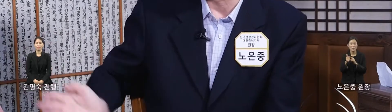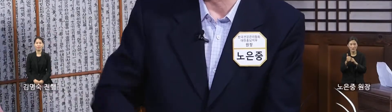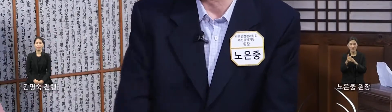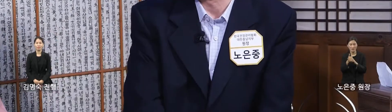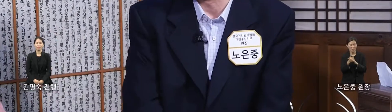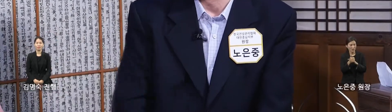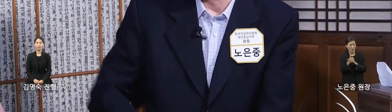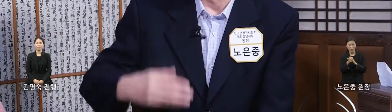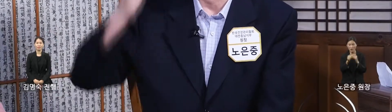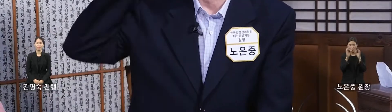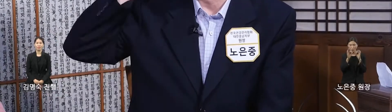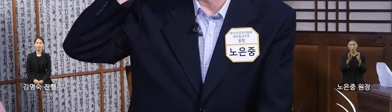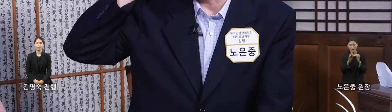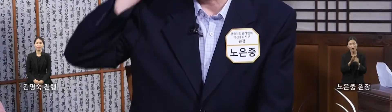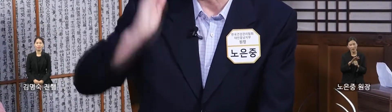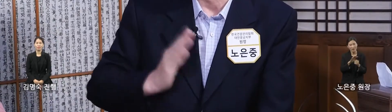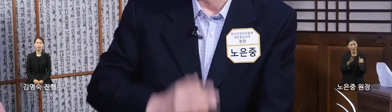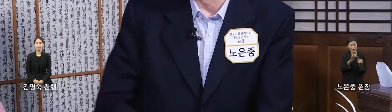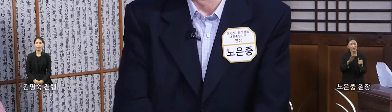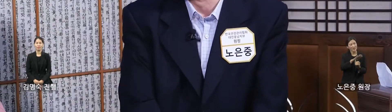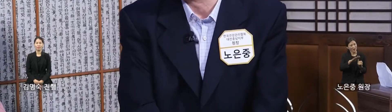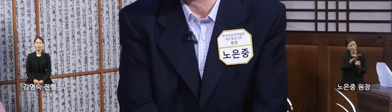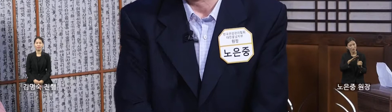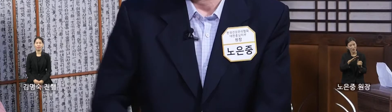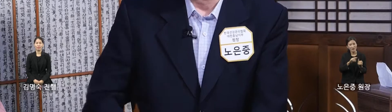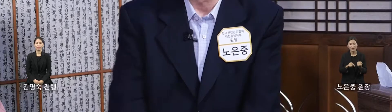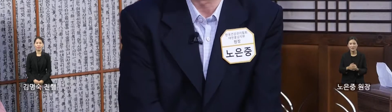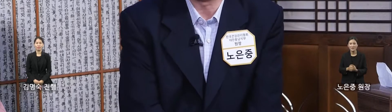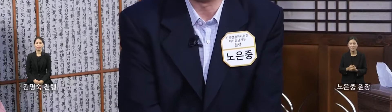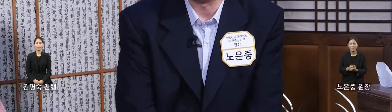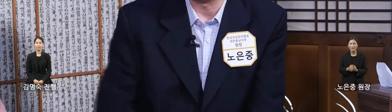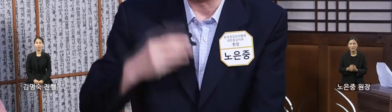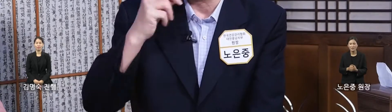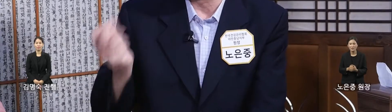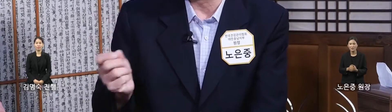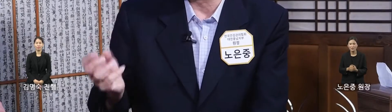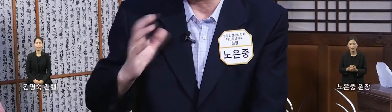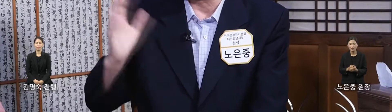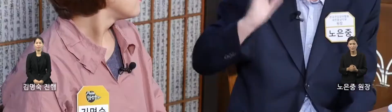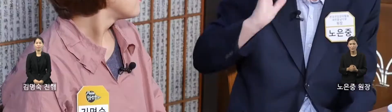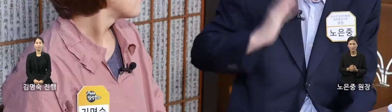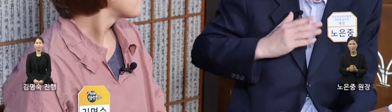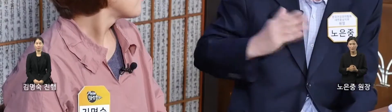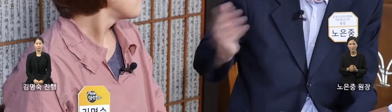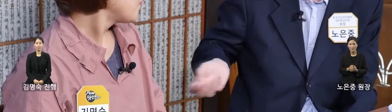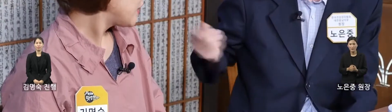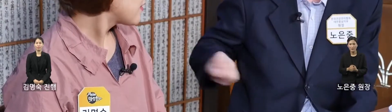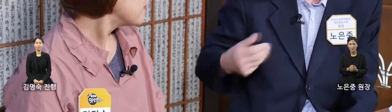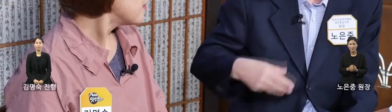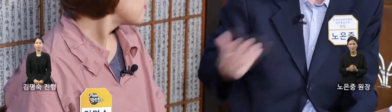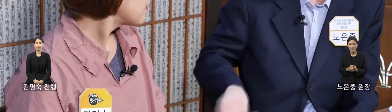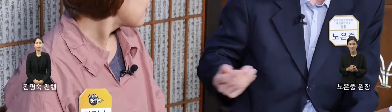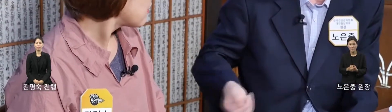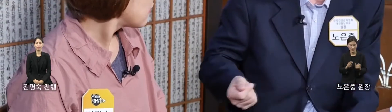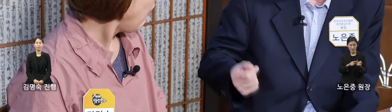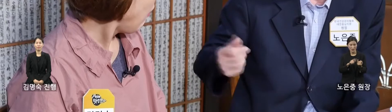정말 다정스러워요. 그래서 아 그런 모습을 보면 아 이분들은 이제 어떤 때는 이 말씀으로는 잘 너무 말씀 우리